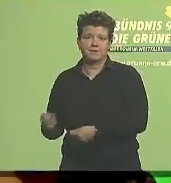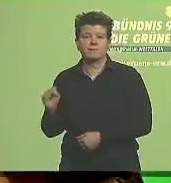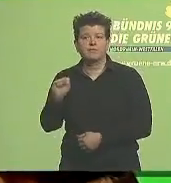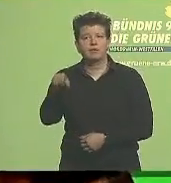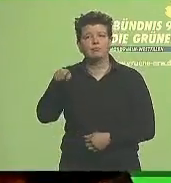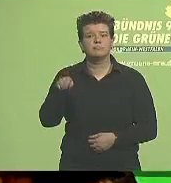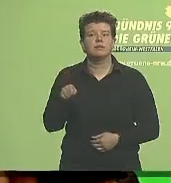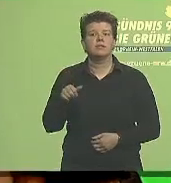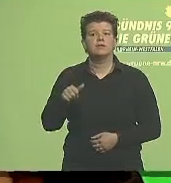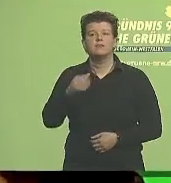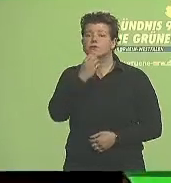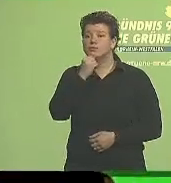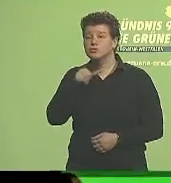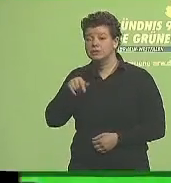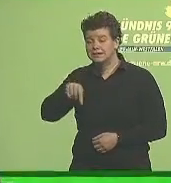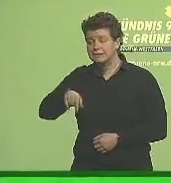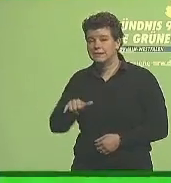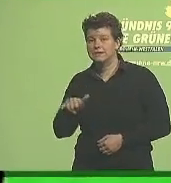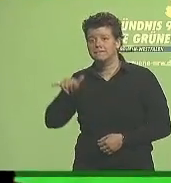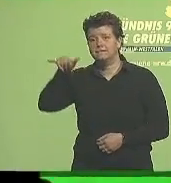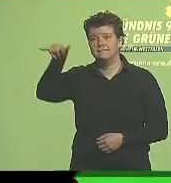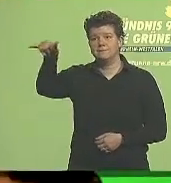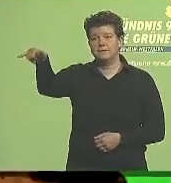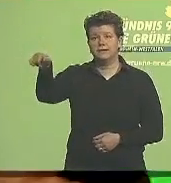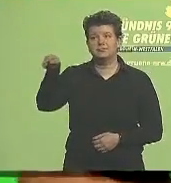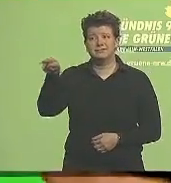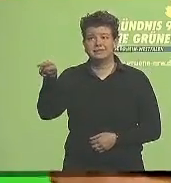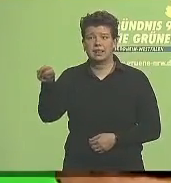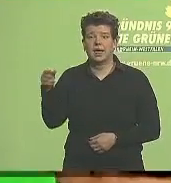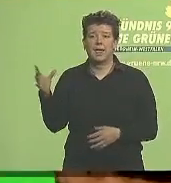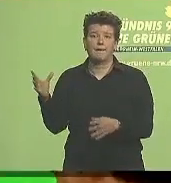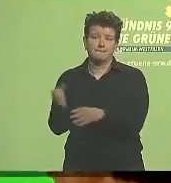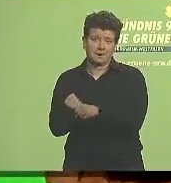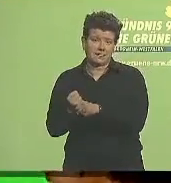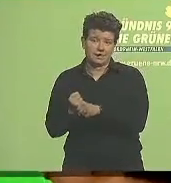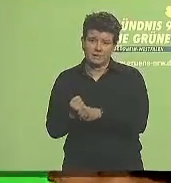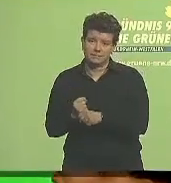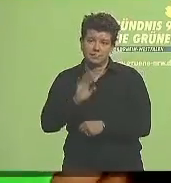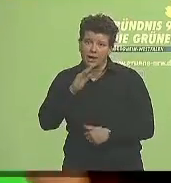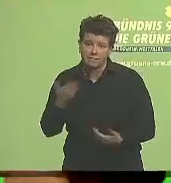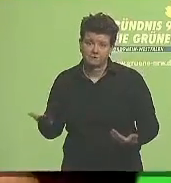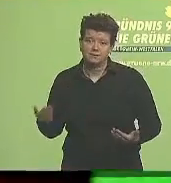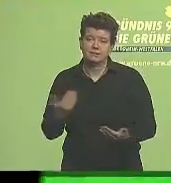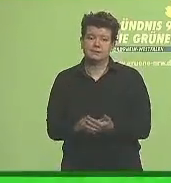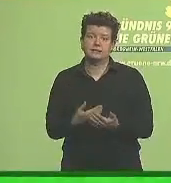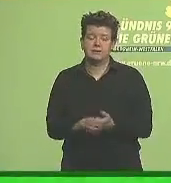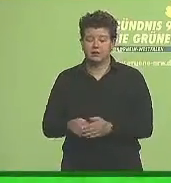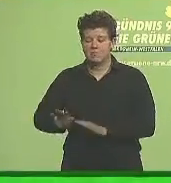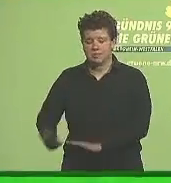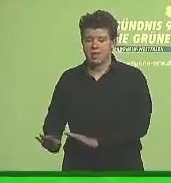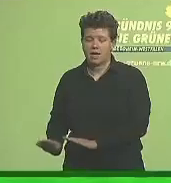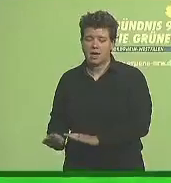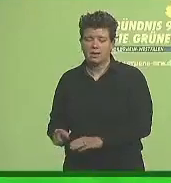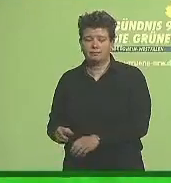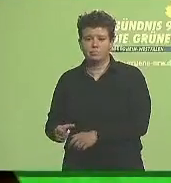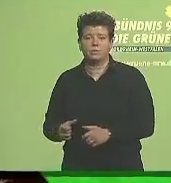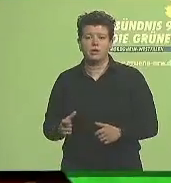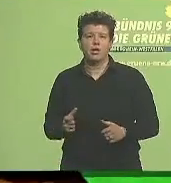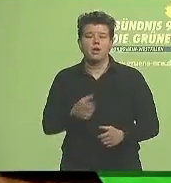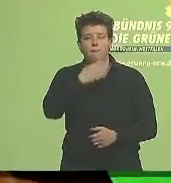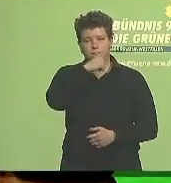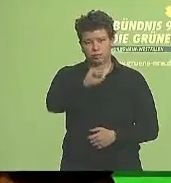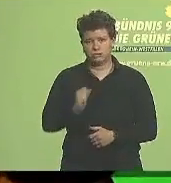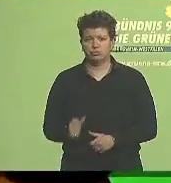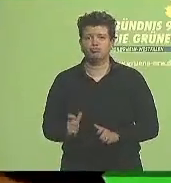wird, das darfst du ja nicht mit ins Flugzeug nehmen, wir schicken es dir aber nach, es ist ein guter Tropfen und danke nochmal.